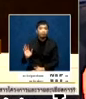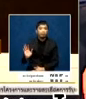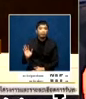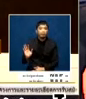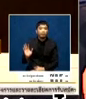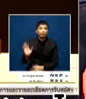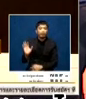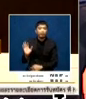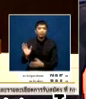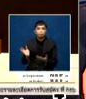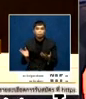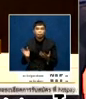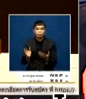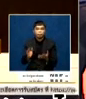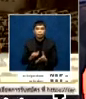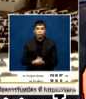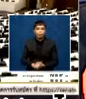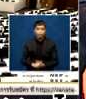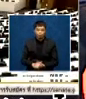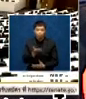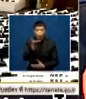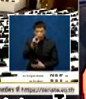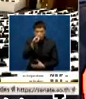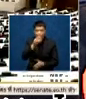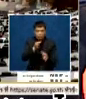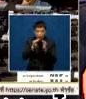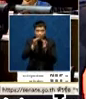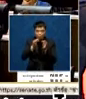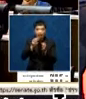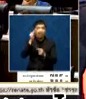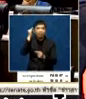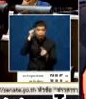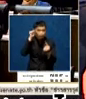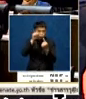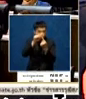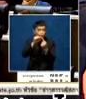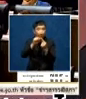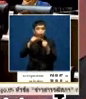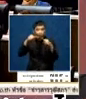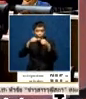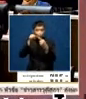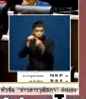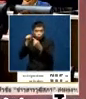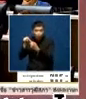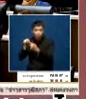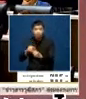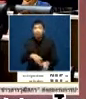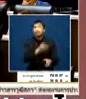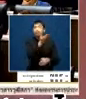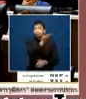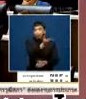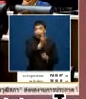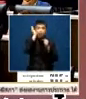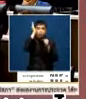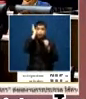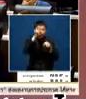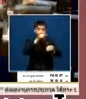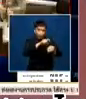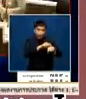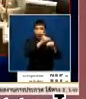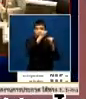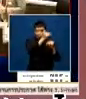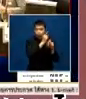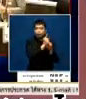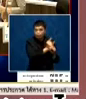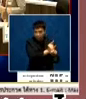กนะไม่ได้เป็นนายกอะไรอย่างนี้นะโอดไม่ผ่าน ก็ปล่อย ศาลก็จะส่งไว้ซึ่งความยุติธรรม คือ การบอกไอทีวี